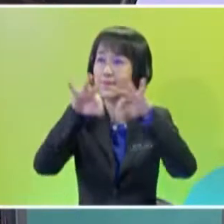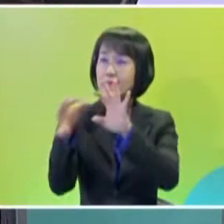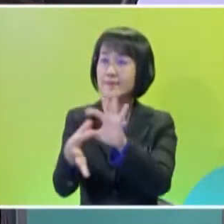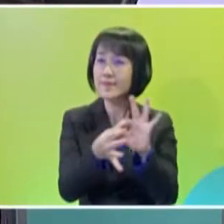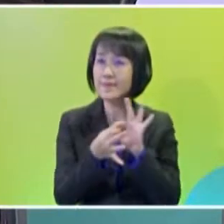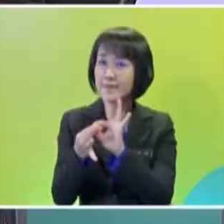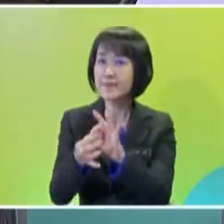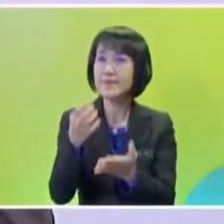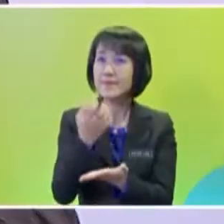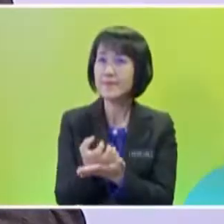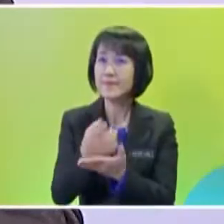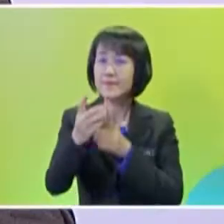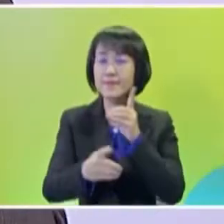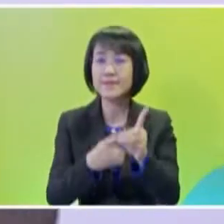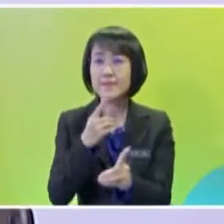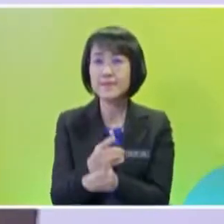dunia